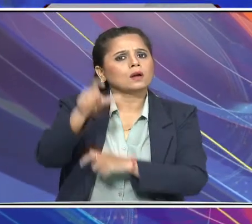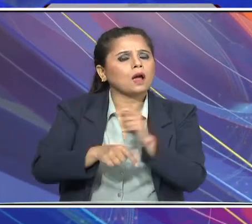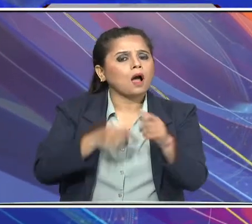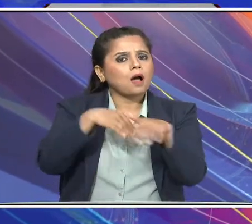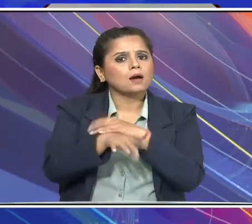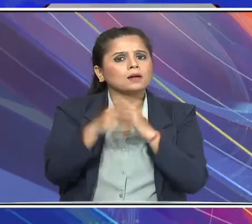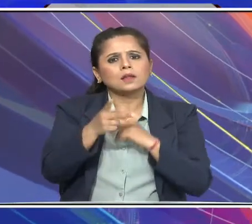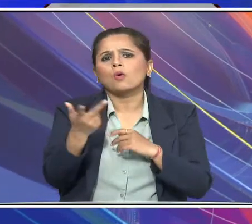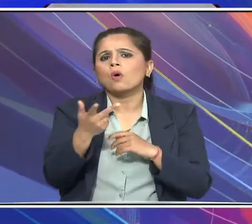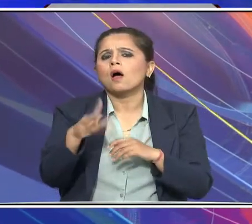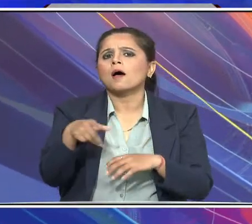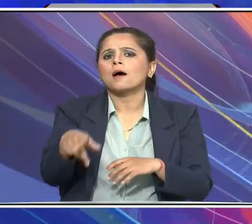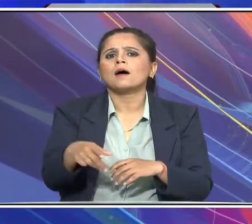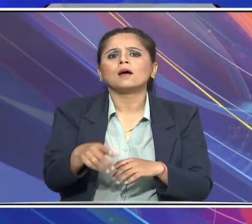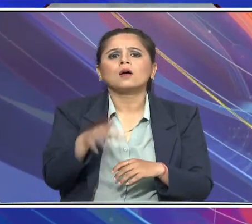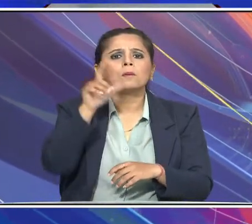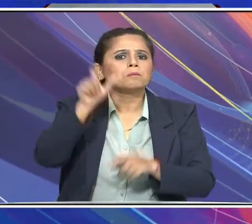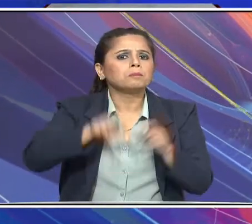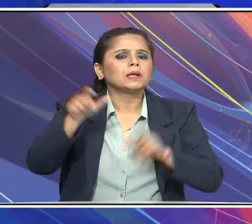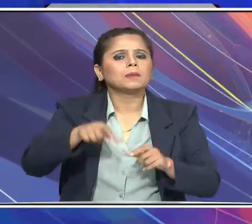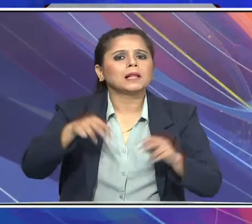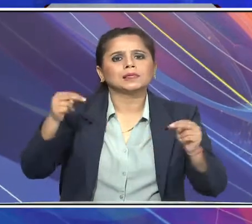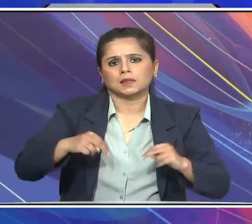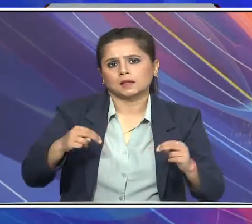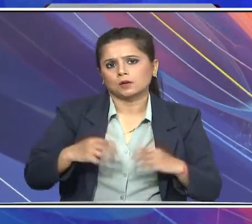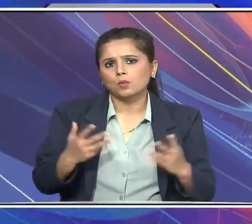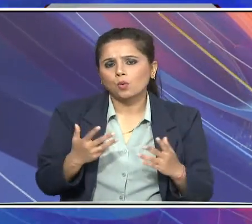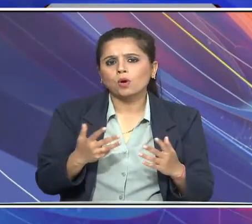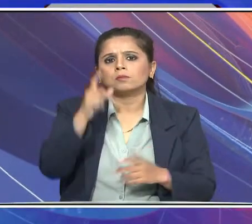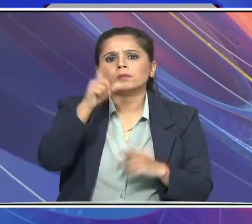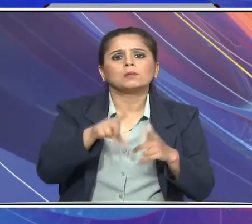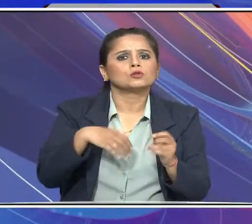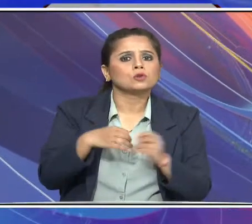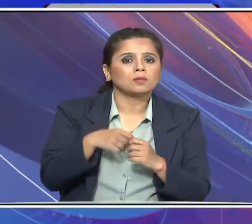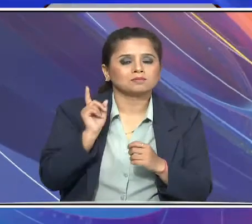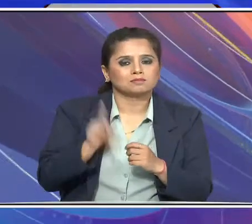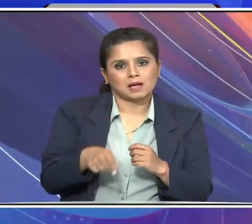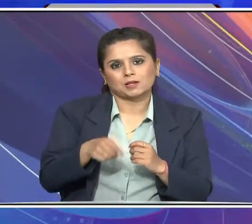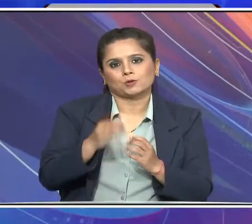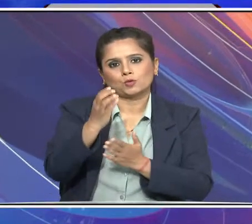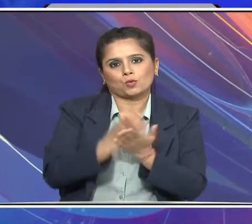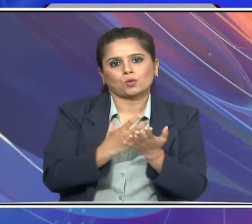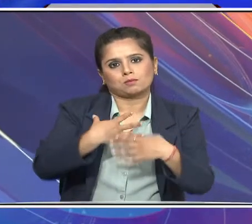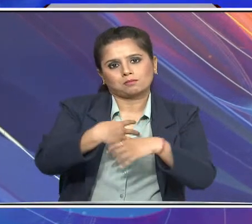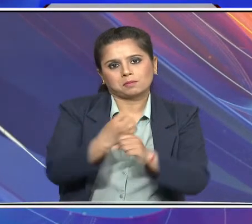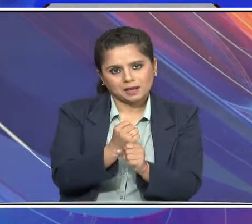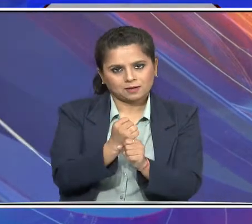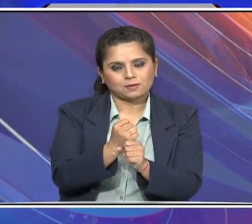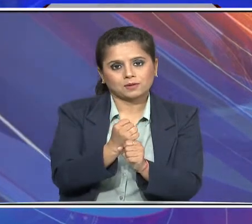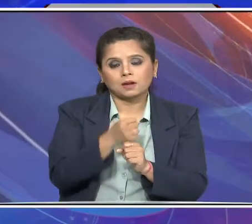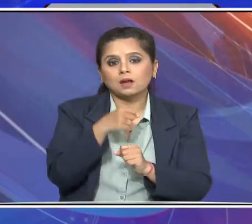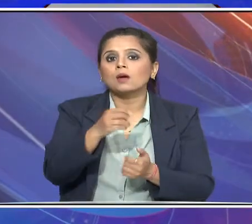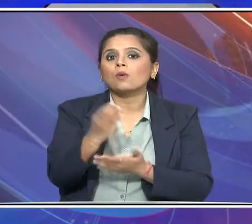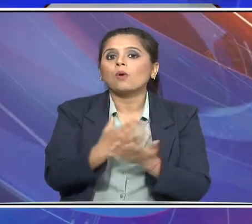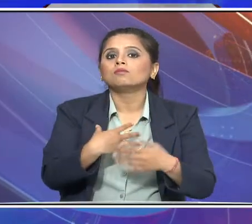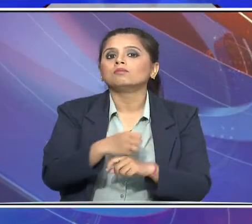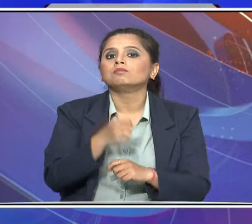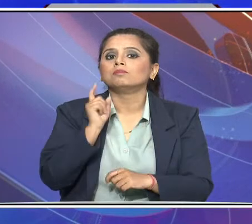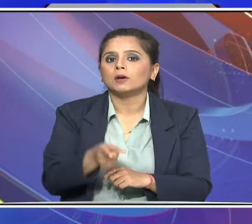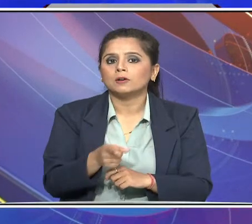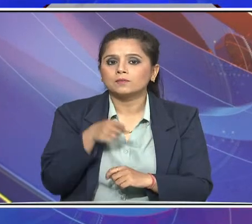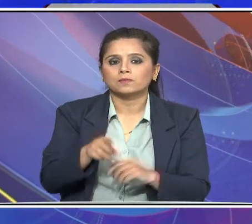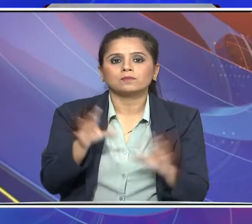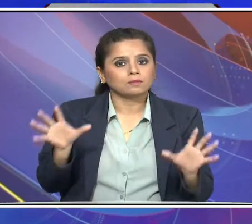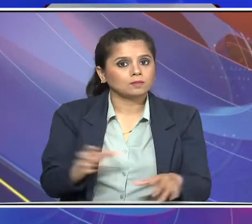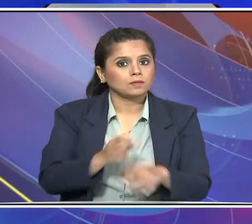किस टाइप का में पावर चाहिए यह मां पावर तैयार करने के लिए सिलेबस तैयार करना पड़ेगा सिलेबस तैयार करने का कम हो तो एक